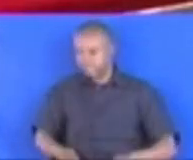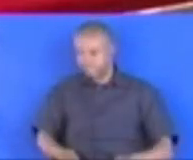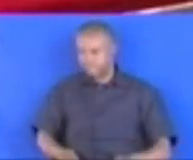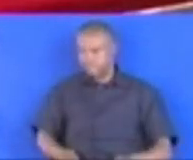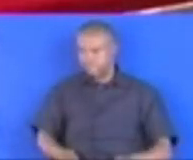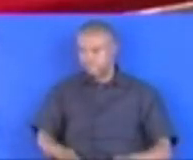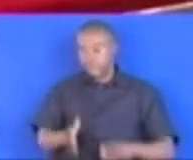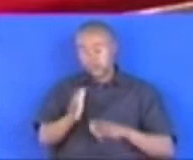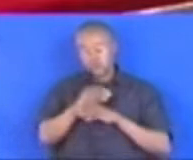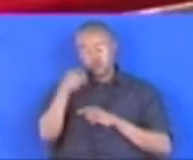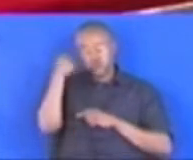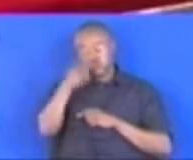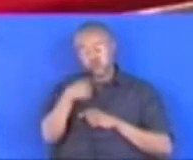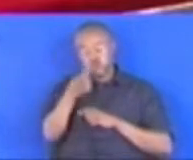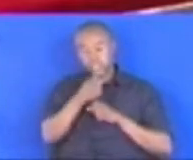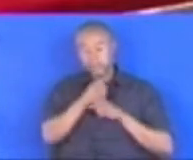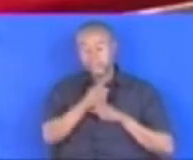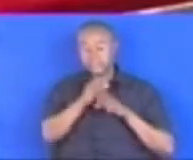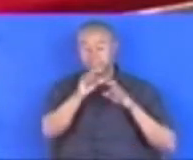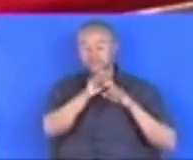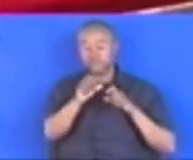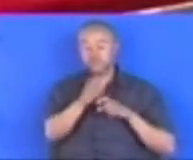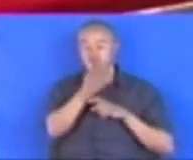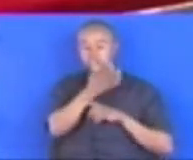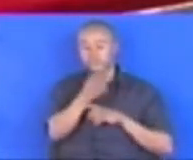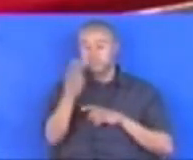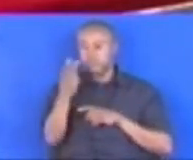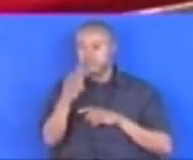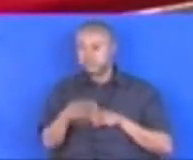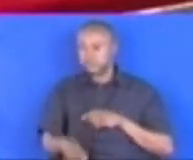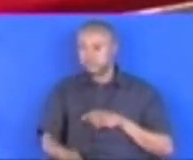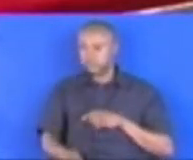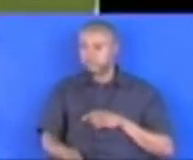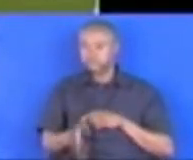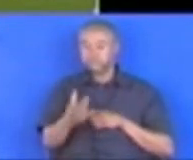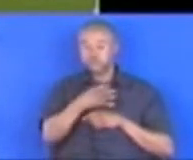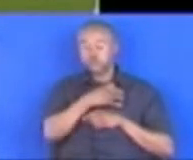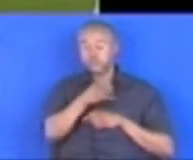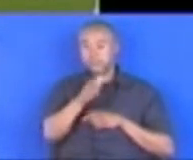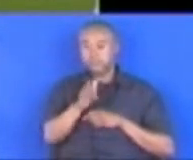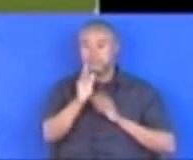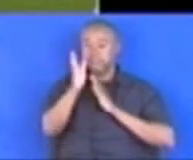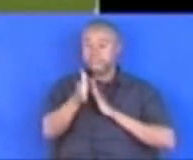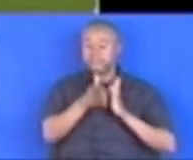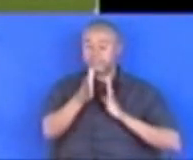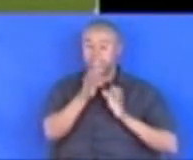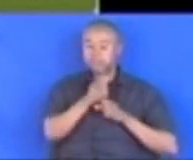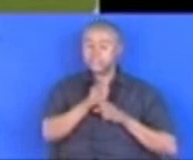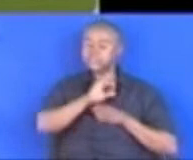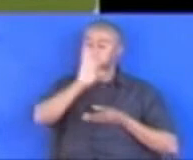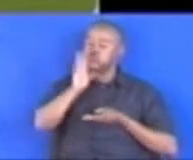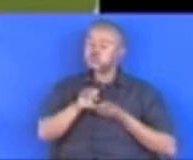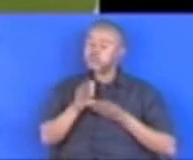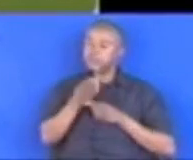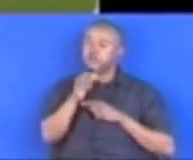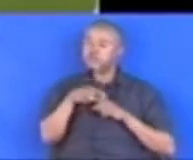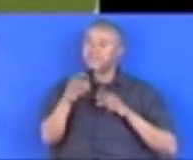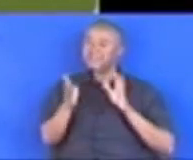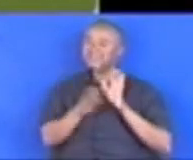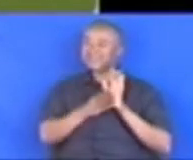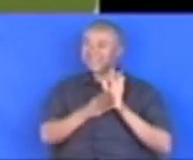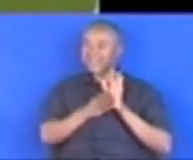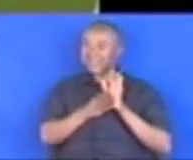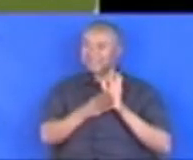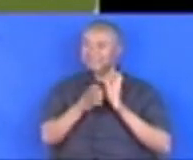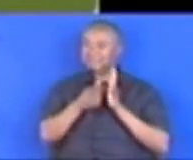bajeti, fungu 52 idara kuu ya afya mwaka 2021, wizara iliandaa bajeti ya jumla ya shilingi bilioni 900.1